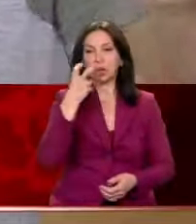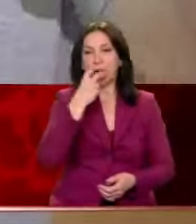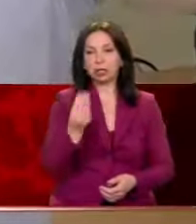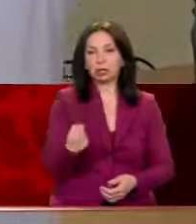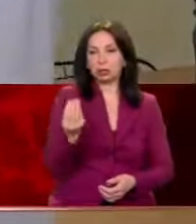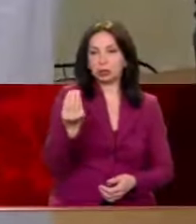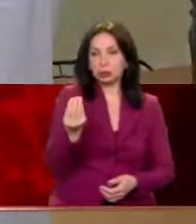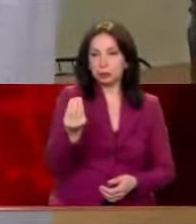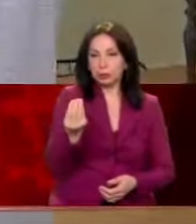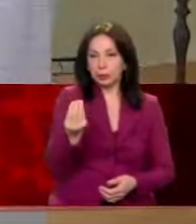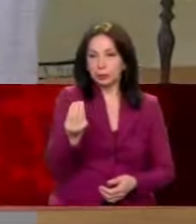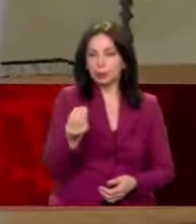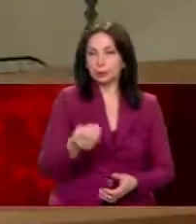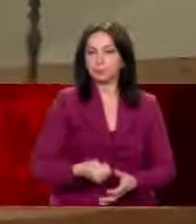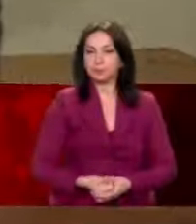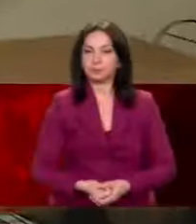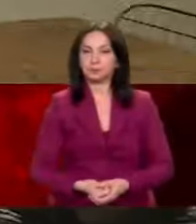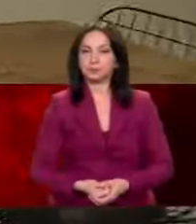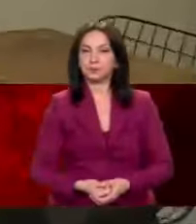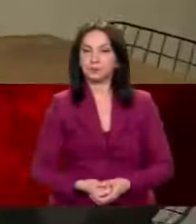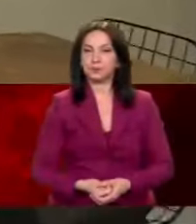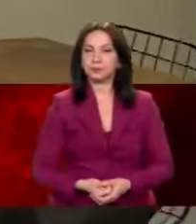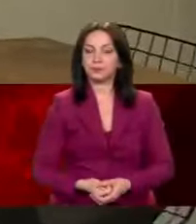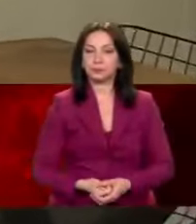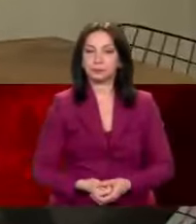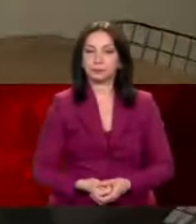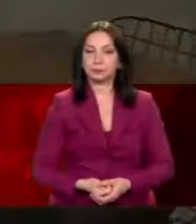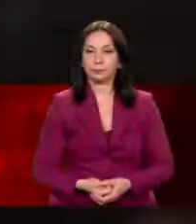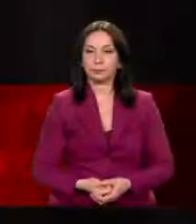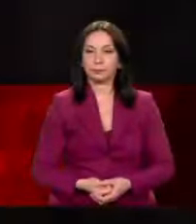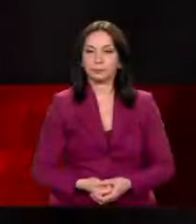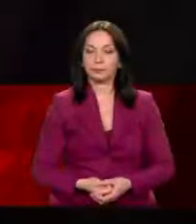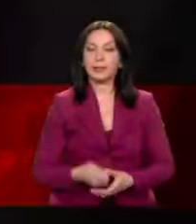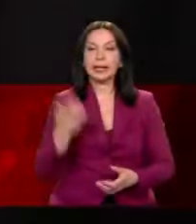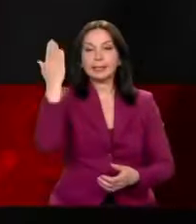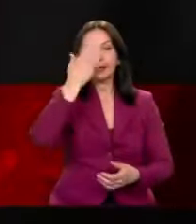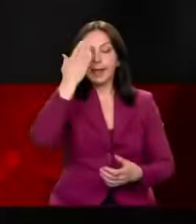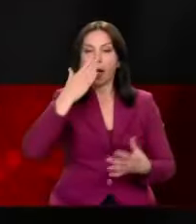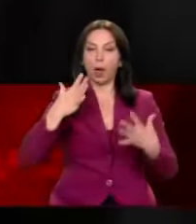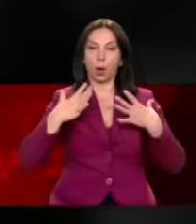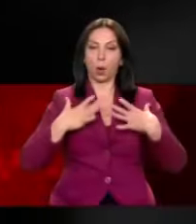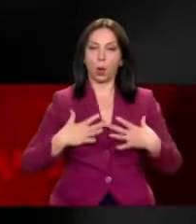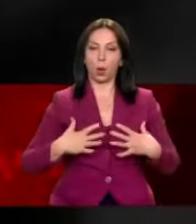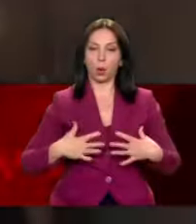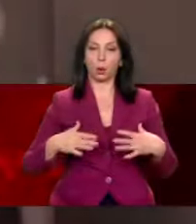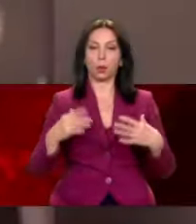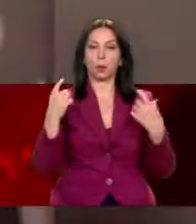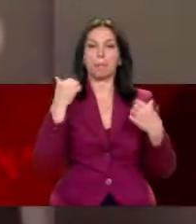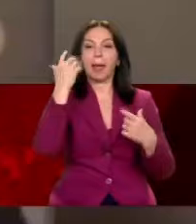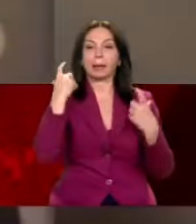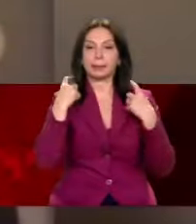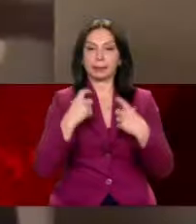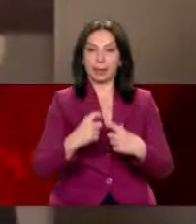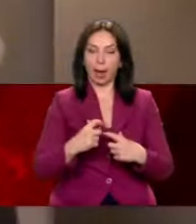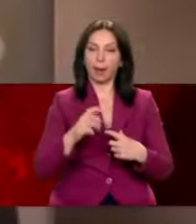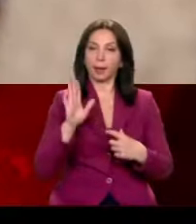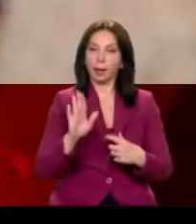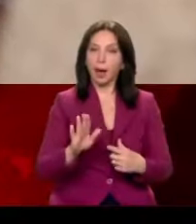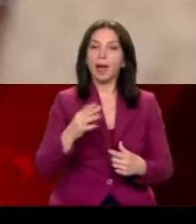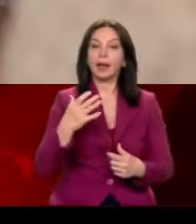Dedi mi? Bütün millet var var diyor. Yani hiç kimseyi yaksız bırakmıyoruz. Siyah önlüğünü giydi, kendisini meşhur eden